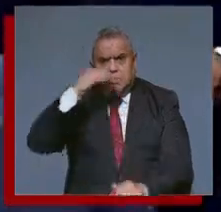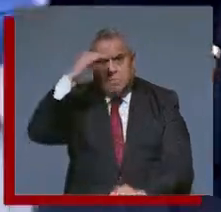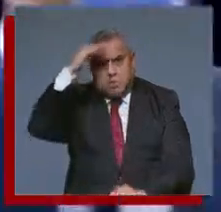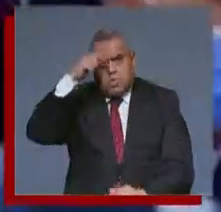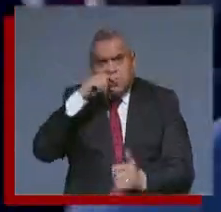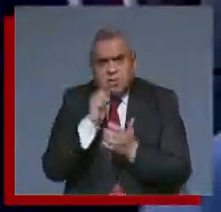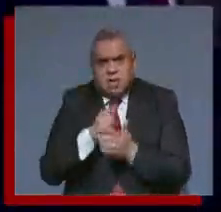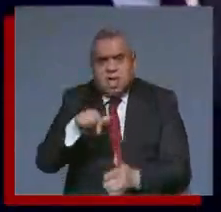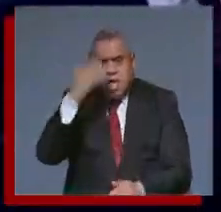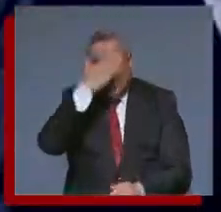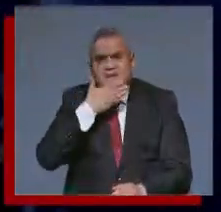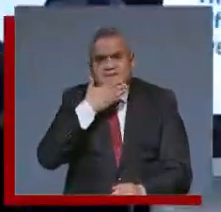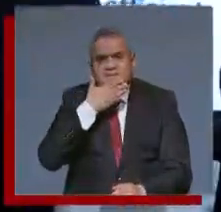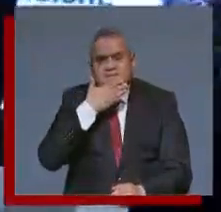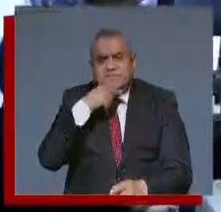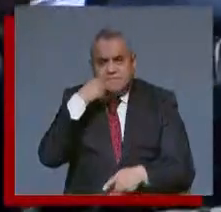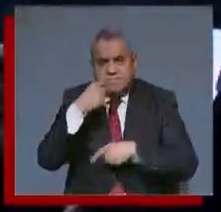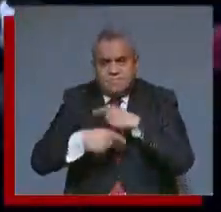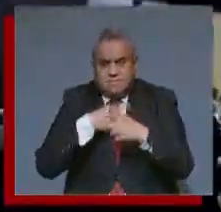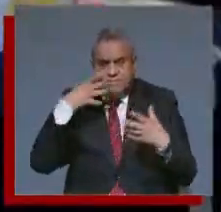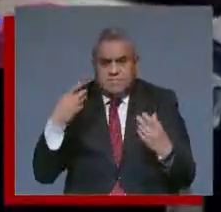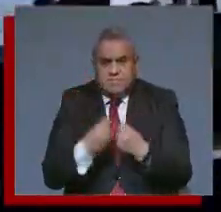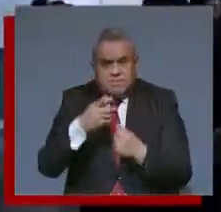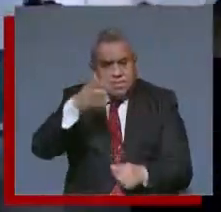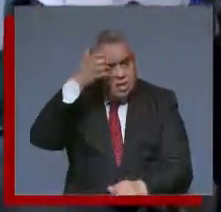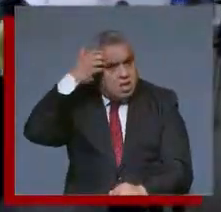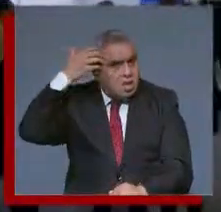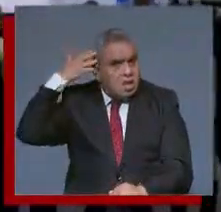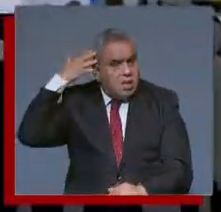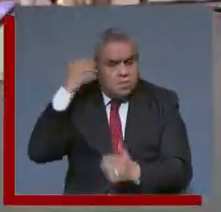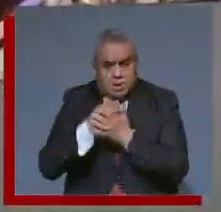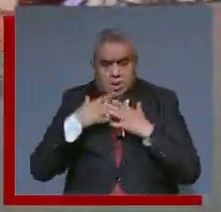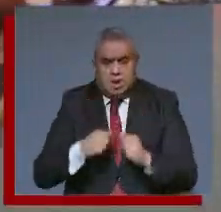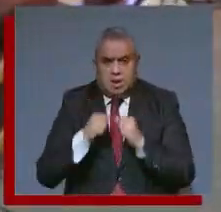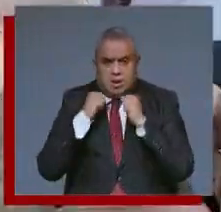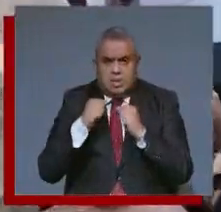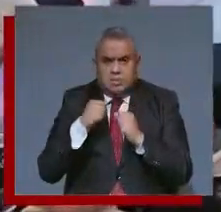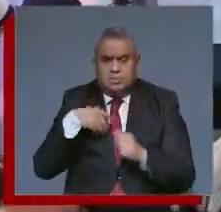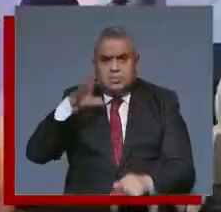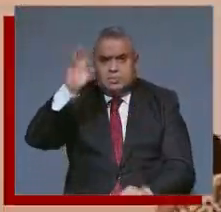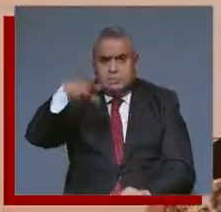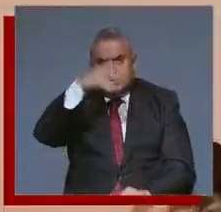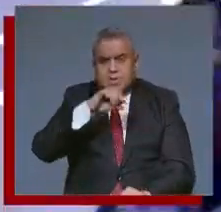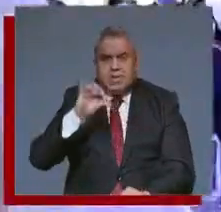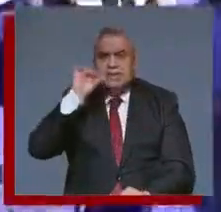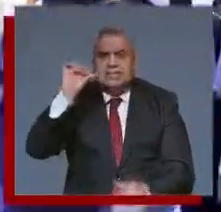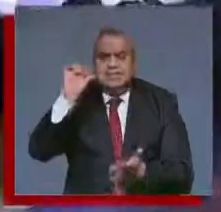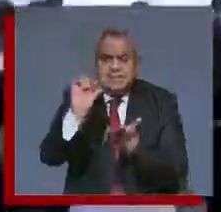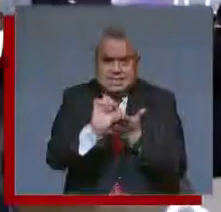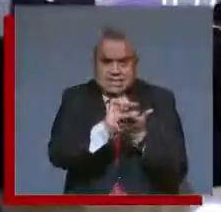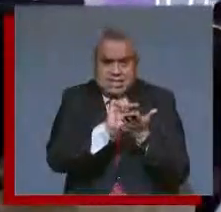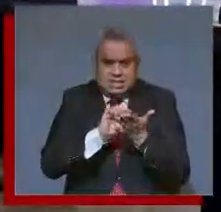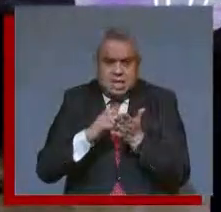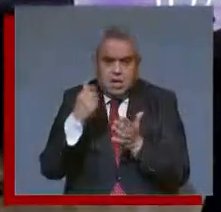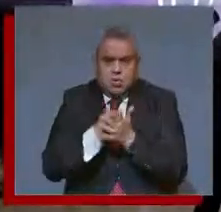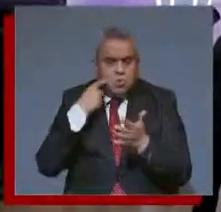لأفريقيا. وذلك بمشاركة خبراء الرعاية الصحية من أكثر من 90 دولة يبحثون